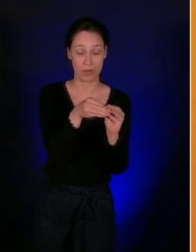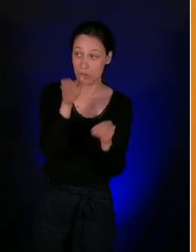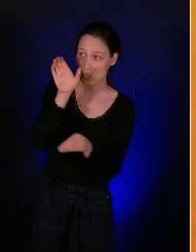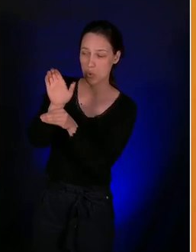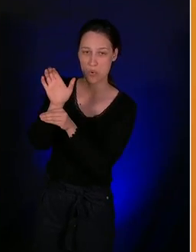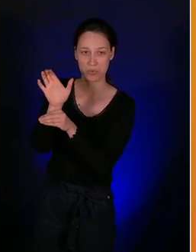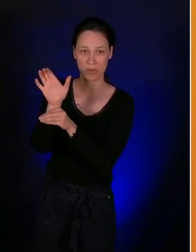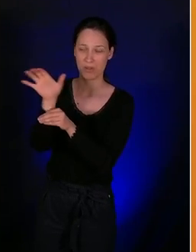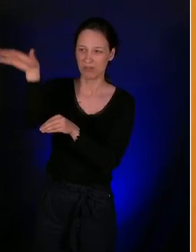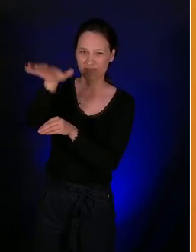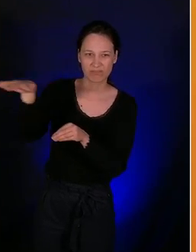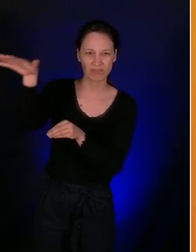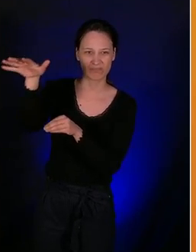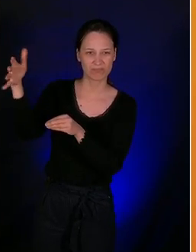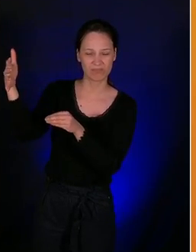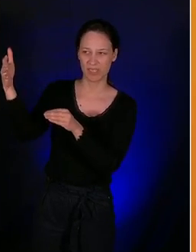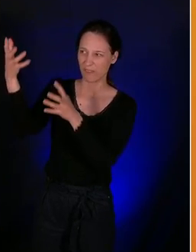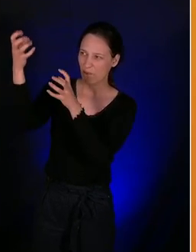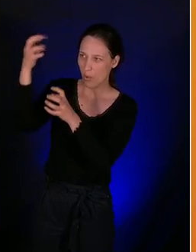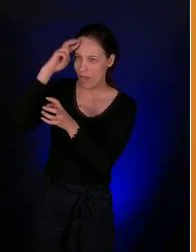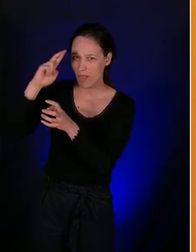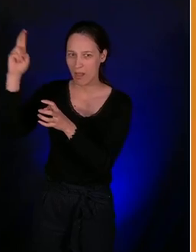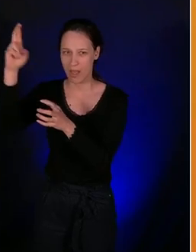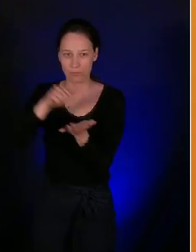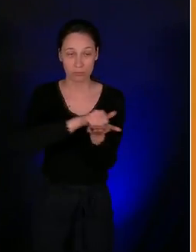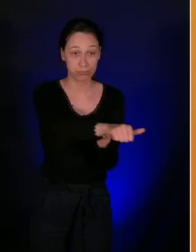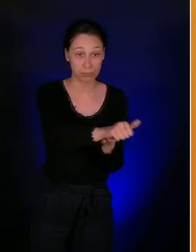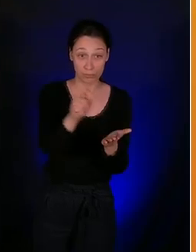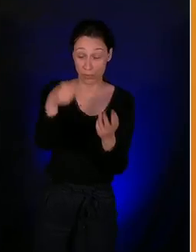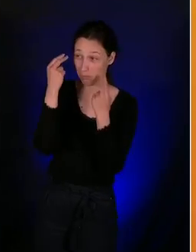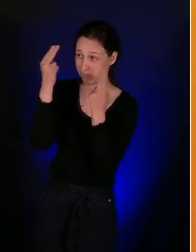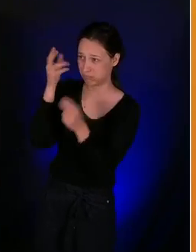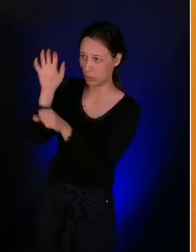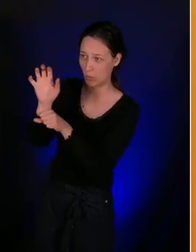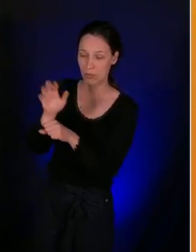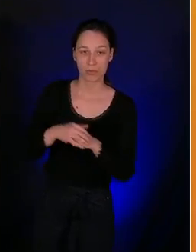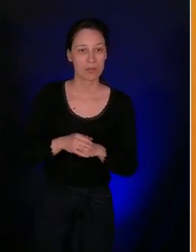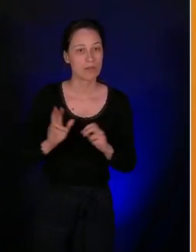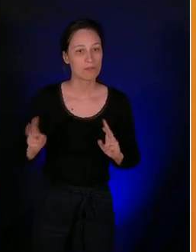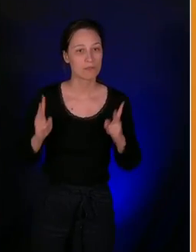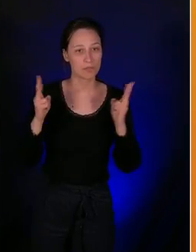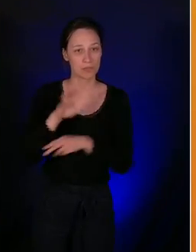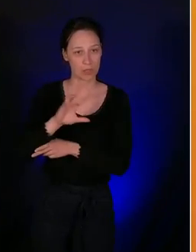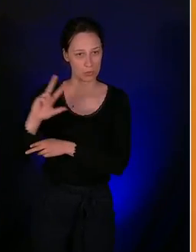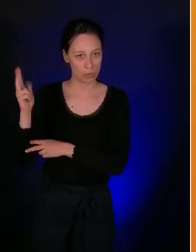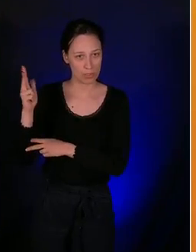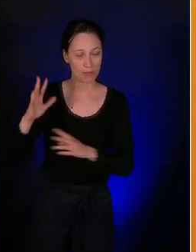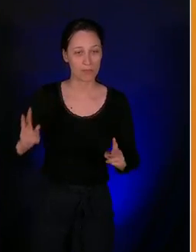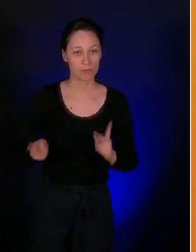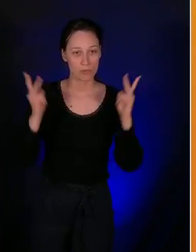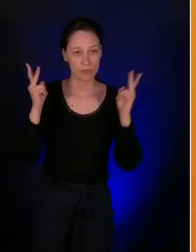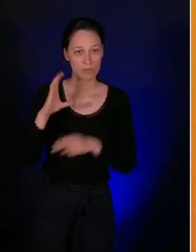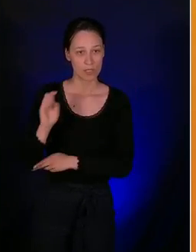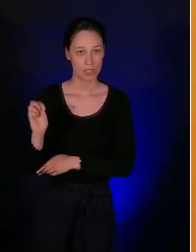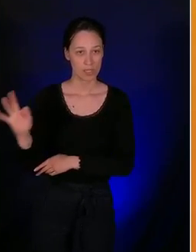nos adversaires qui rêvent de nous anéantir. Il faut conclure, vive le 53e, vive la CGT.